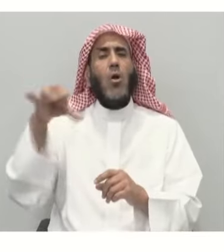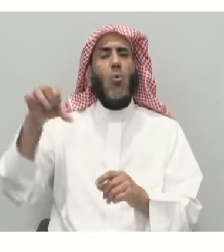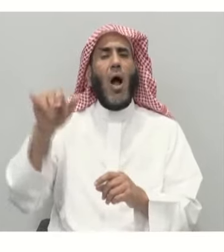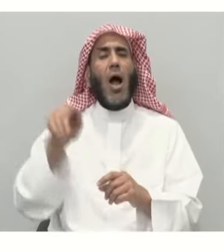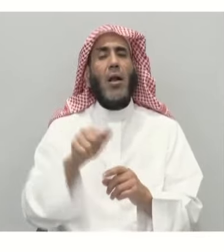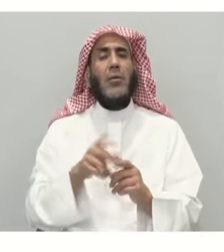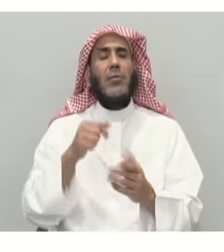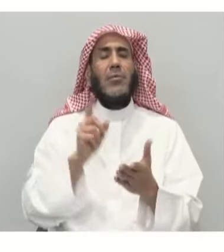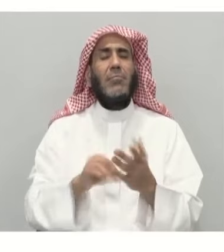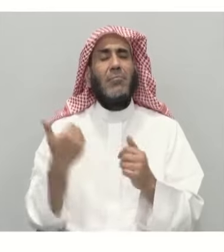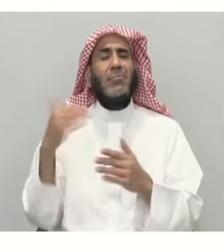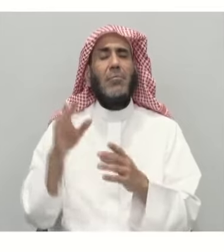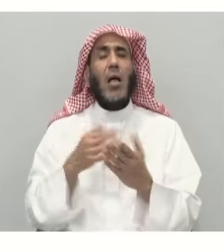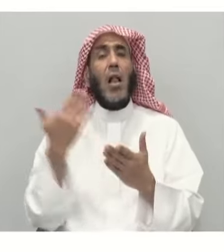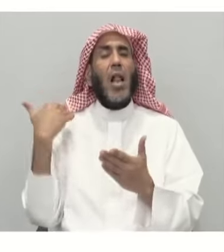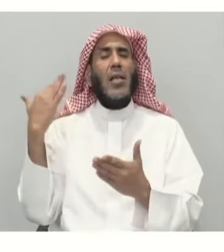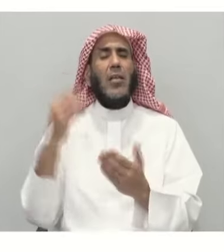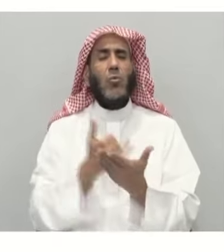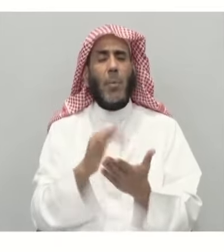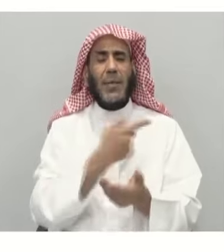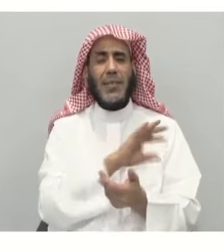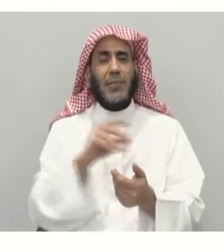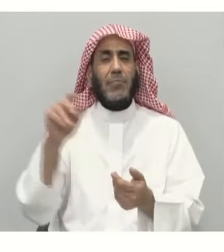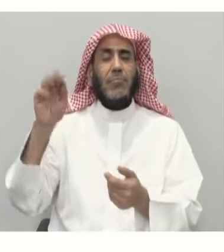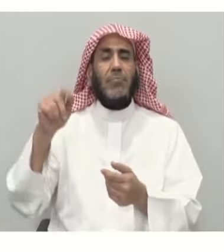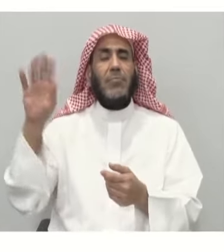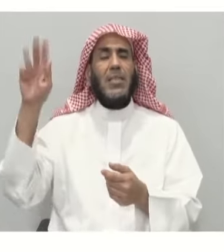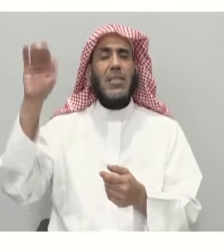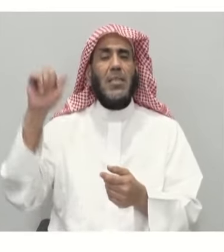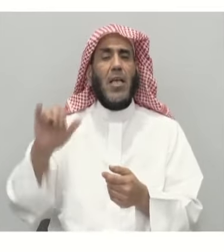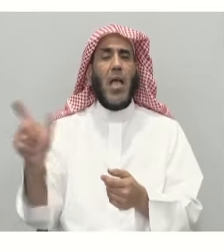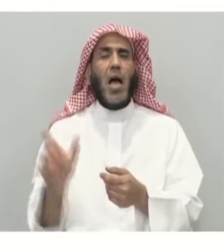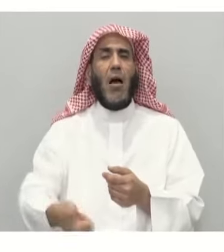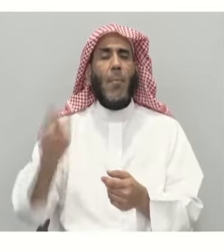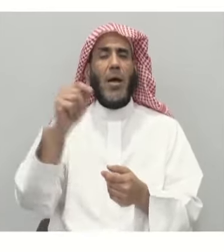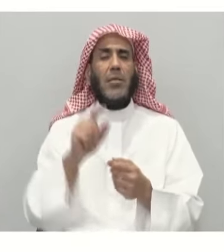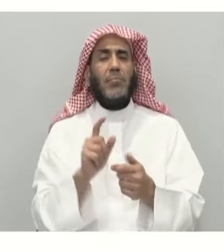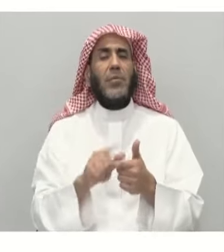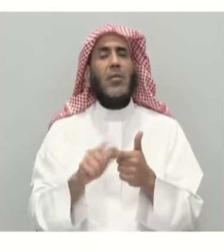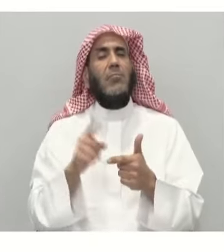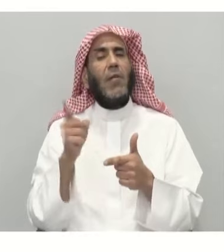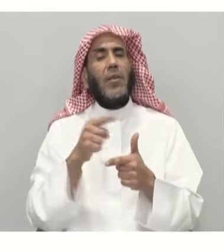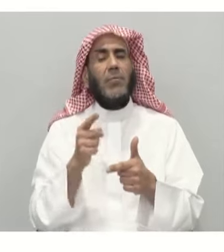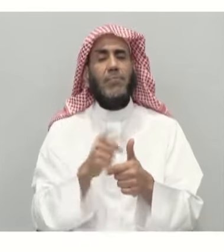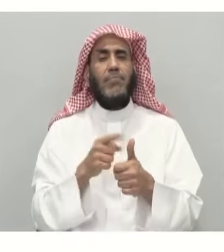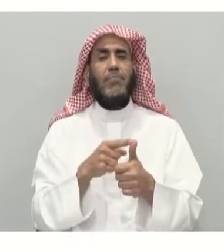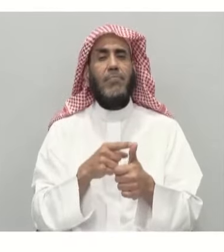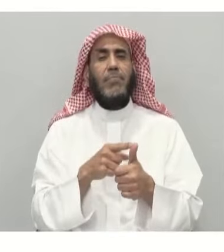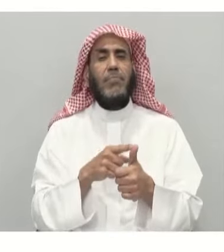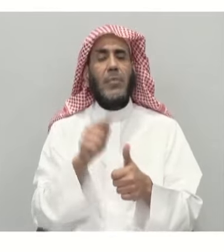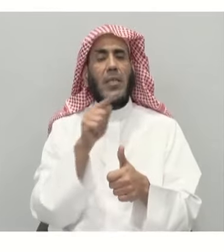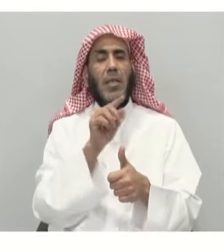وتعالى ان الحسنات يذهبن السيئات نقول السيئات هنا حركه الهمزه الفتح حركه ما